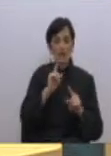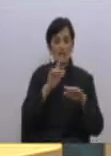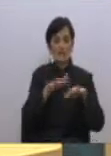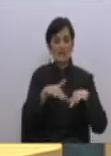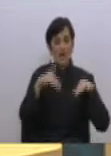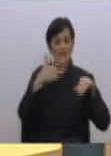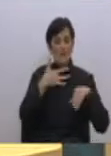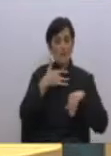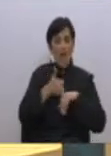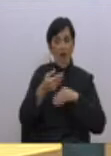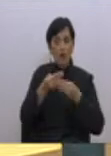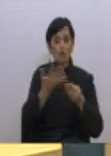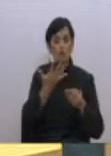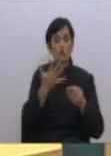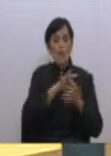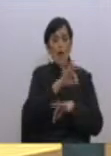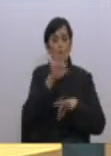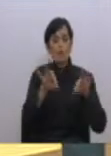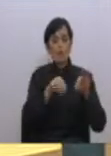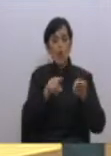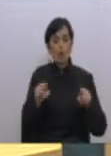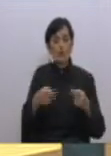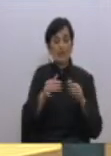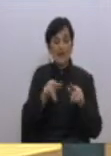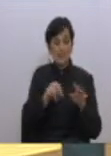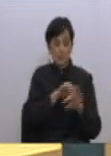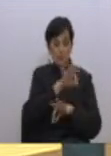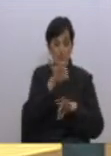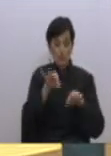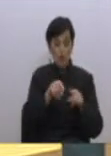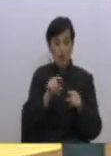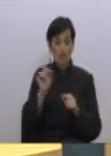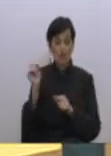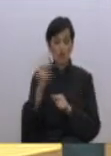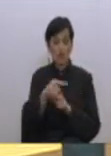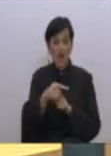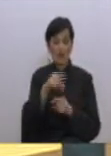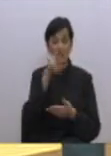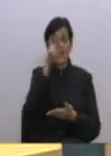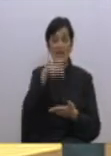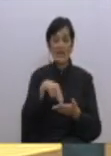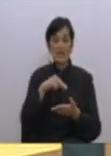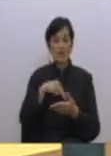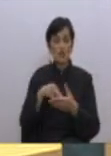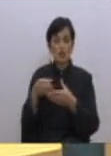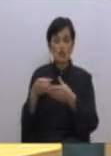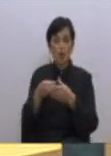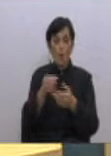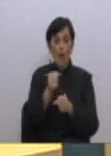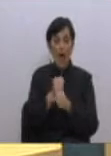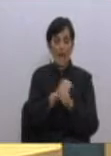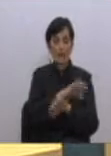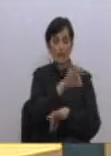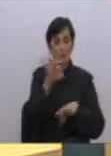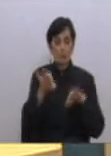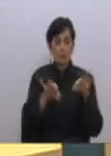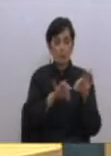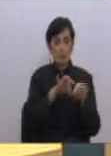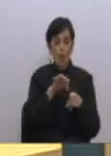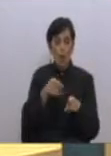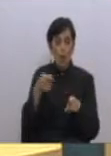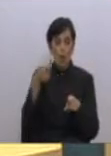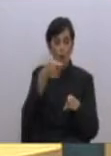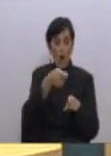s-ar genit, romeli proiecte una ganhorțielis. Am proiect ce câteva șecueta, licenziile bule cu ania geteps proiect, meria amis